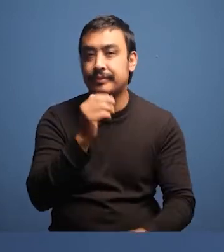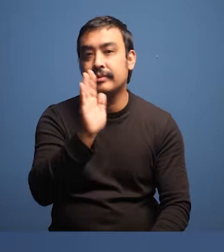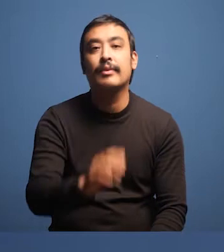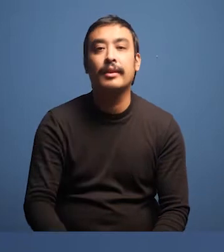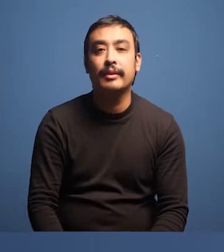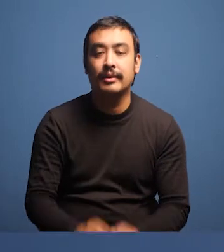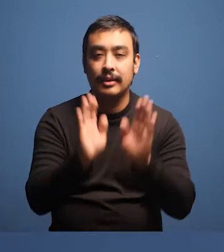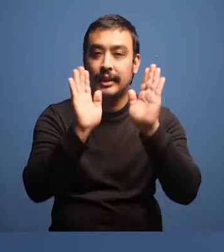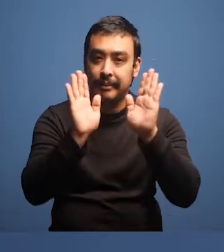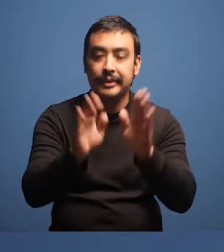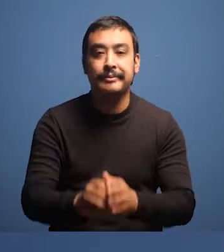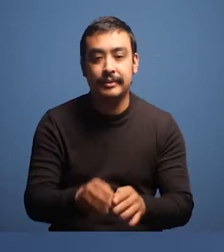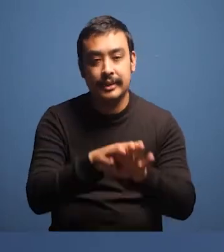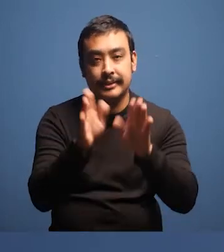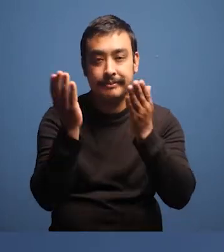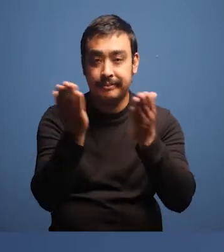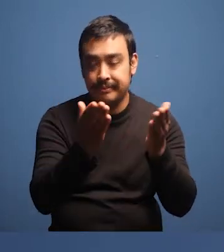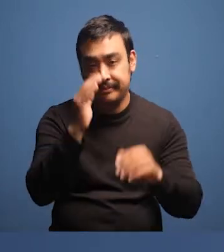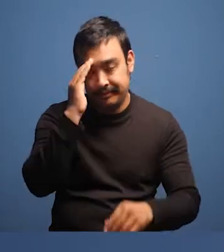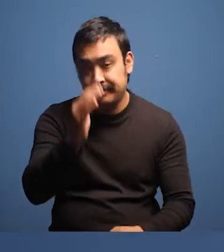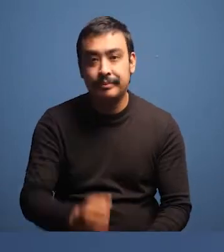मन्दिराजी। थ्याङ्क यू एन्ड हेलो एभ्रिवान।